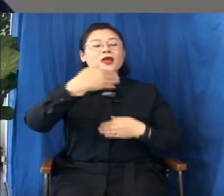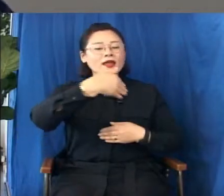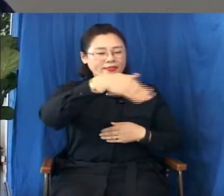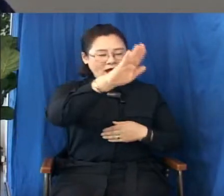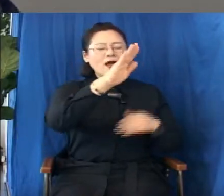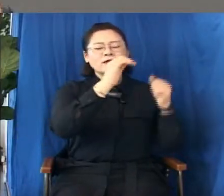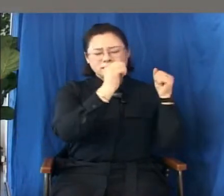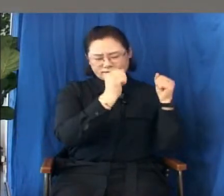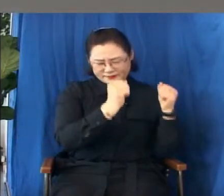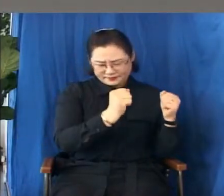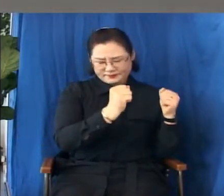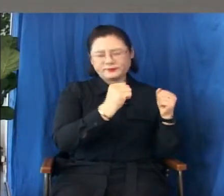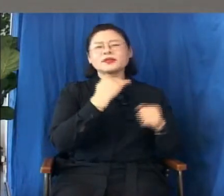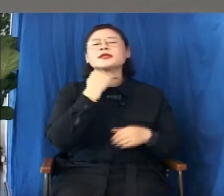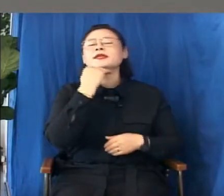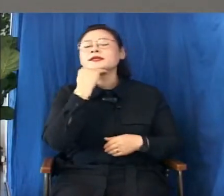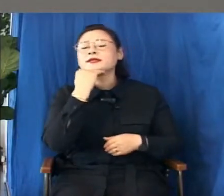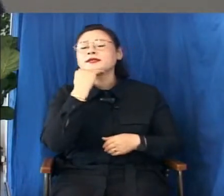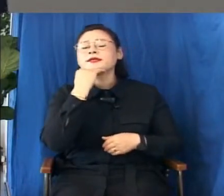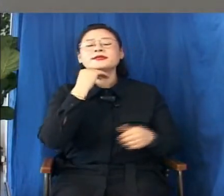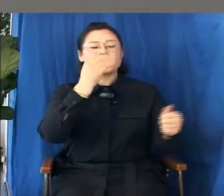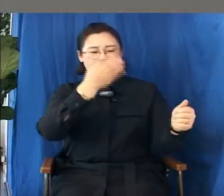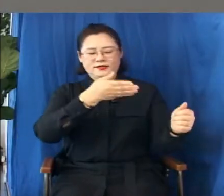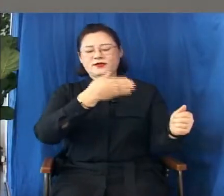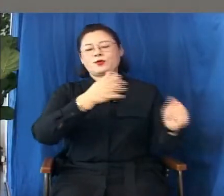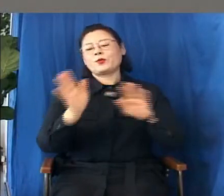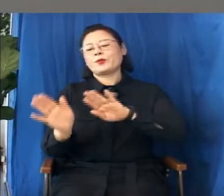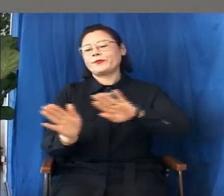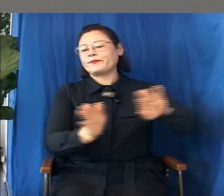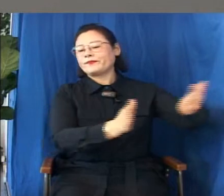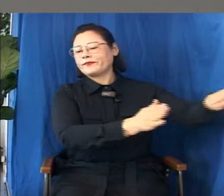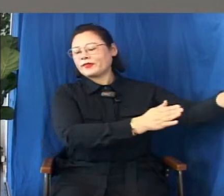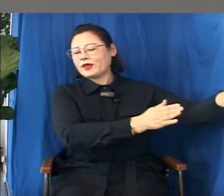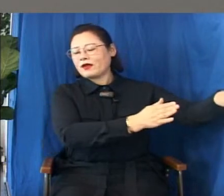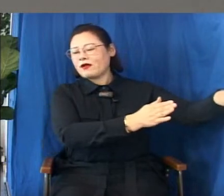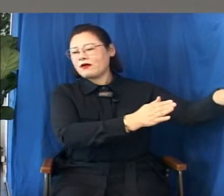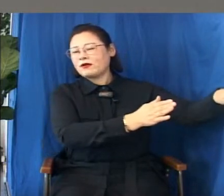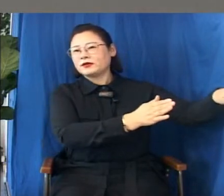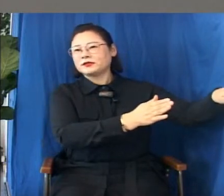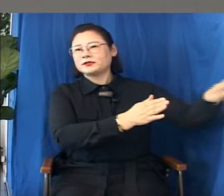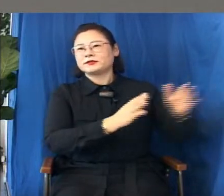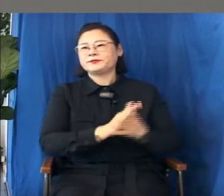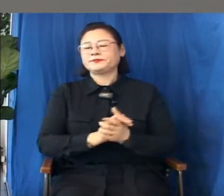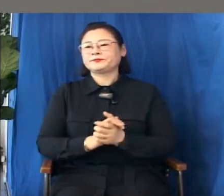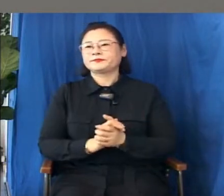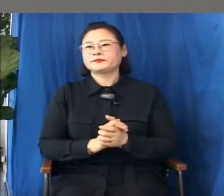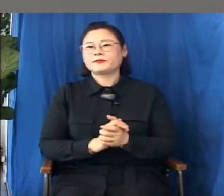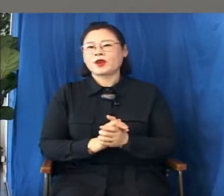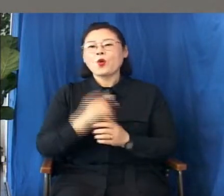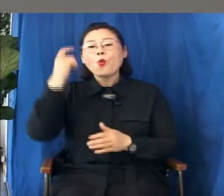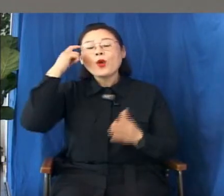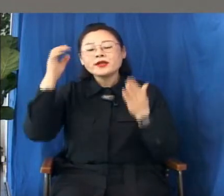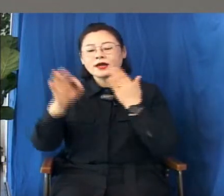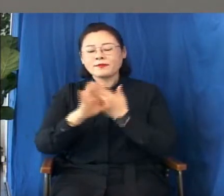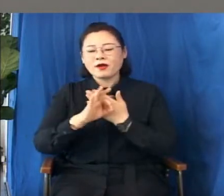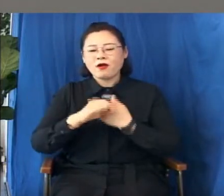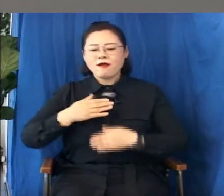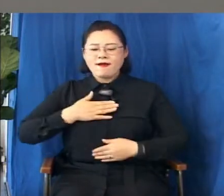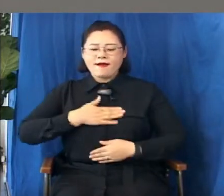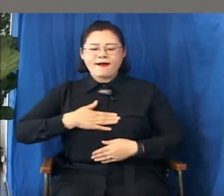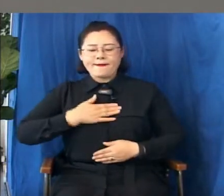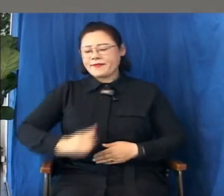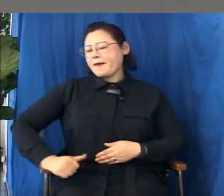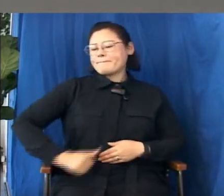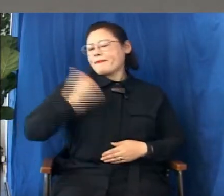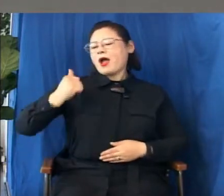있어요. 막 속에서 화가 잔뜩 나 있는 거예요. 그런 상태에서는 이게 감정이 너무